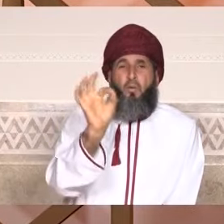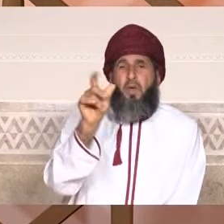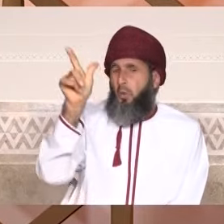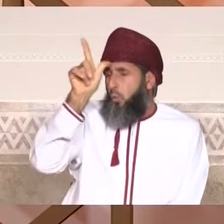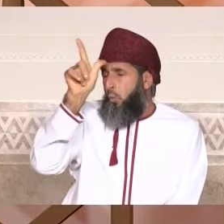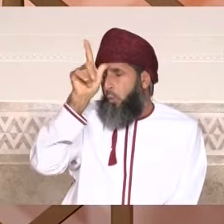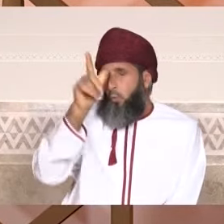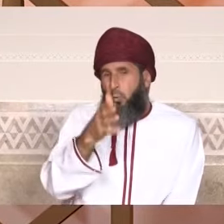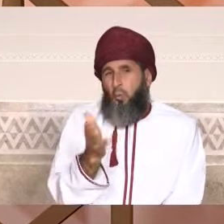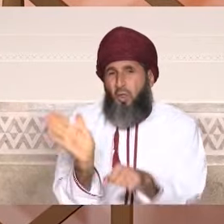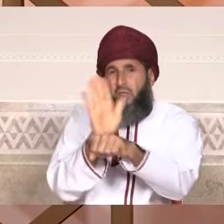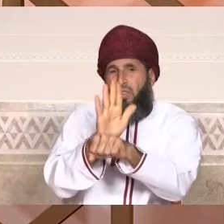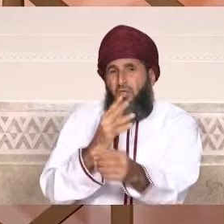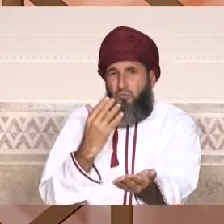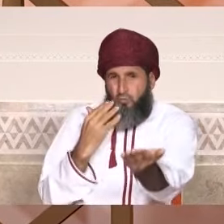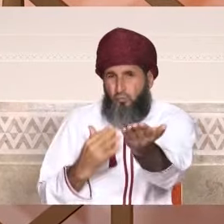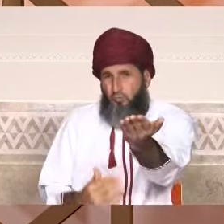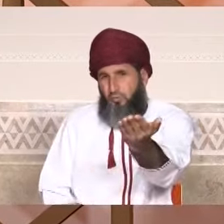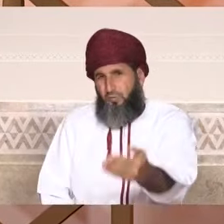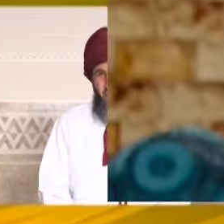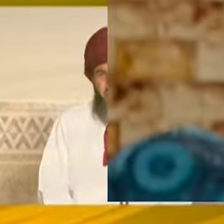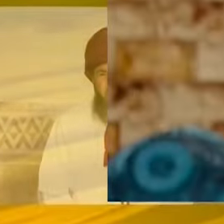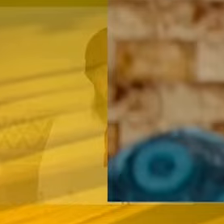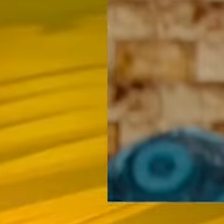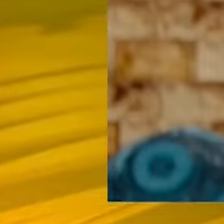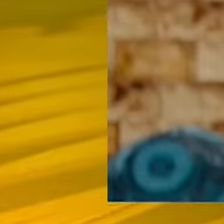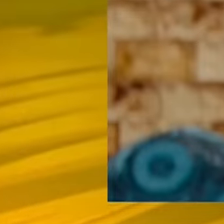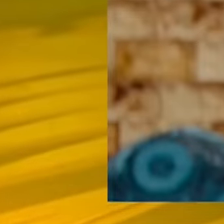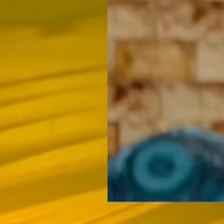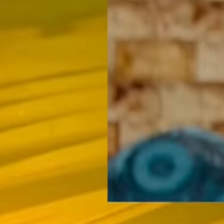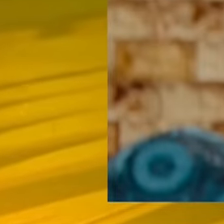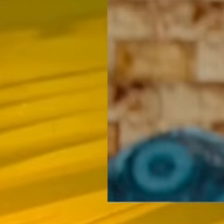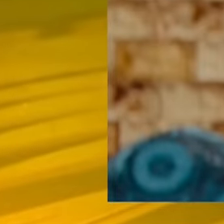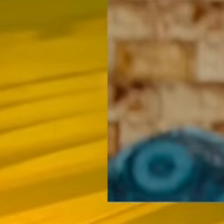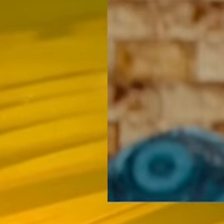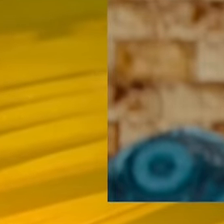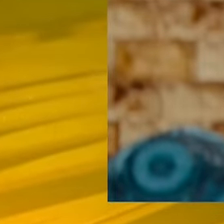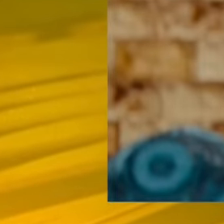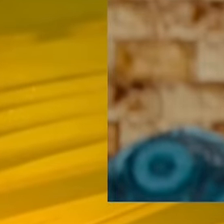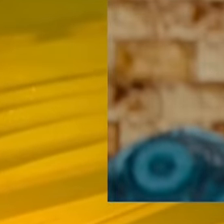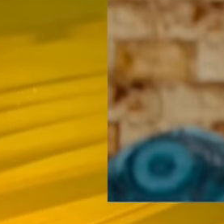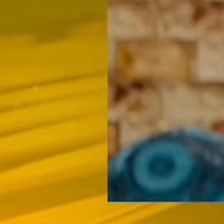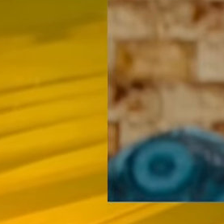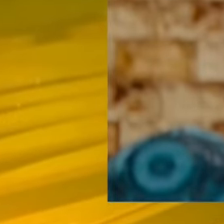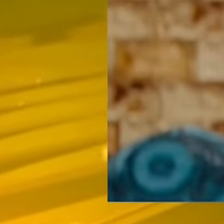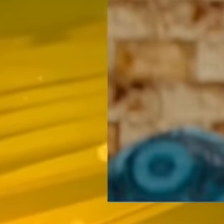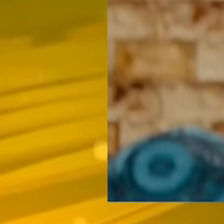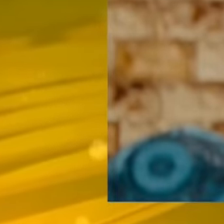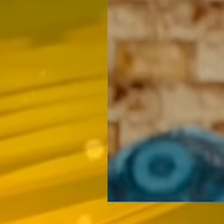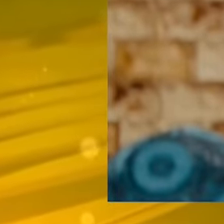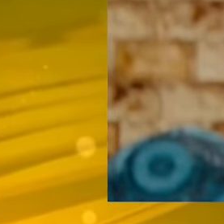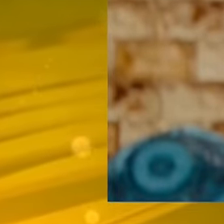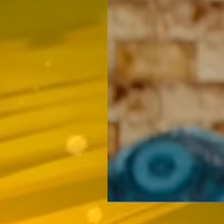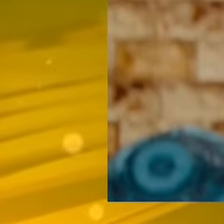الأردن، تفضل أخ أحمد جعفر. السلام عليكم. عليكم. اسمي جعفر وهذه إشارتي عند الصم.